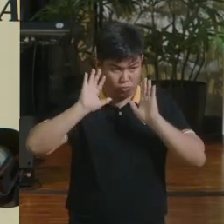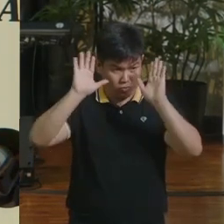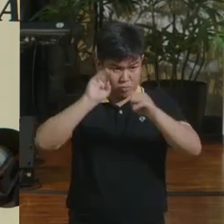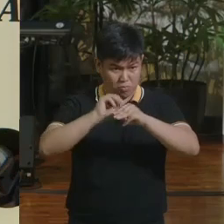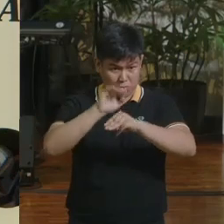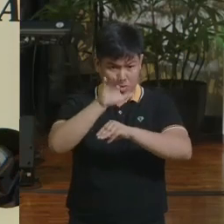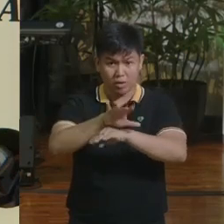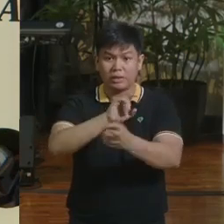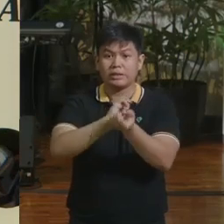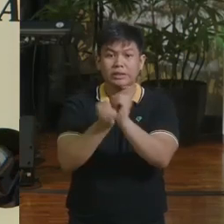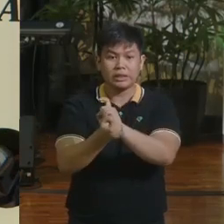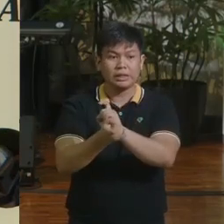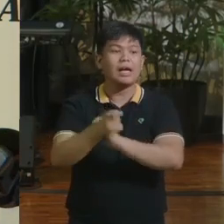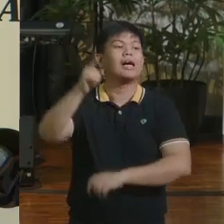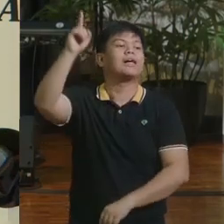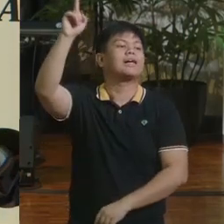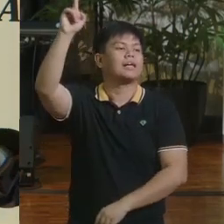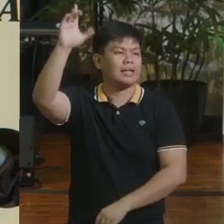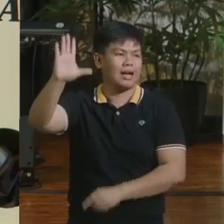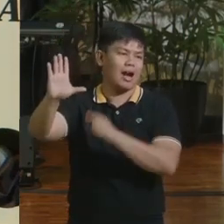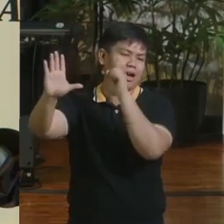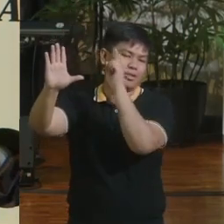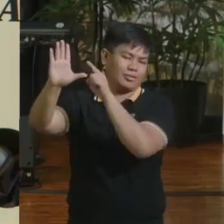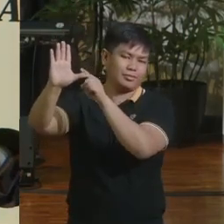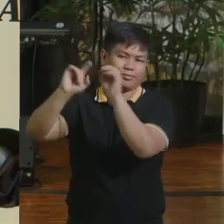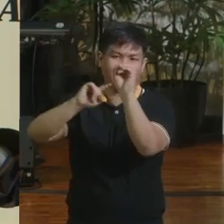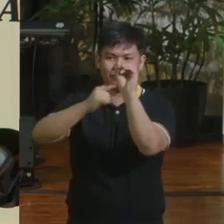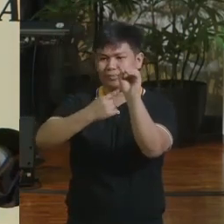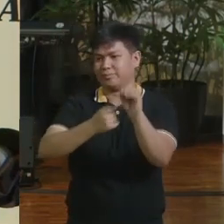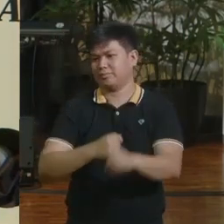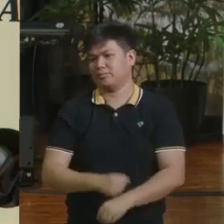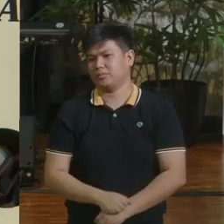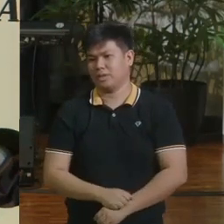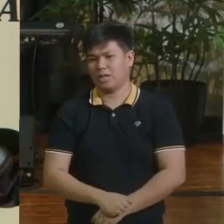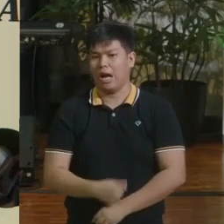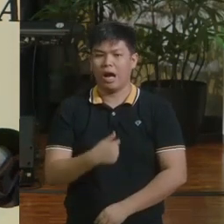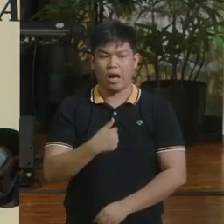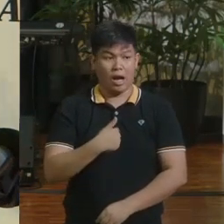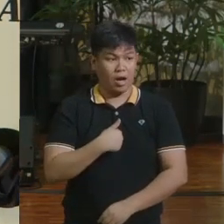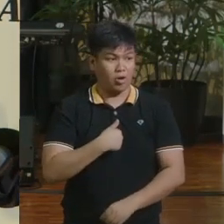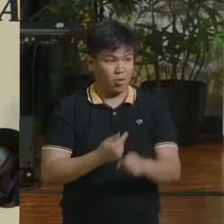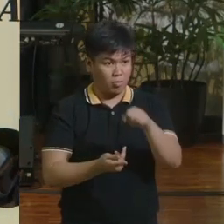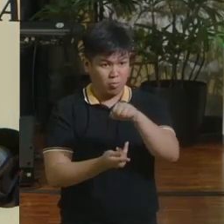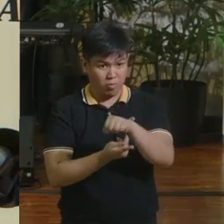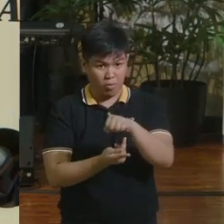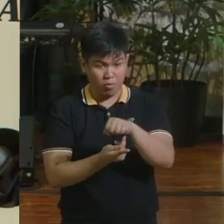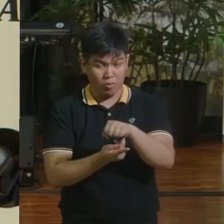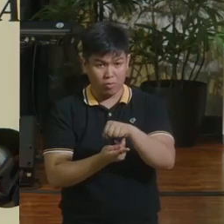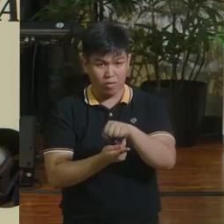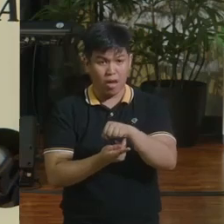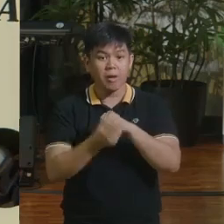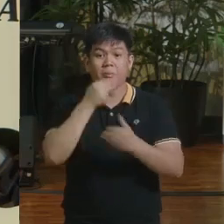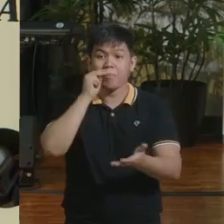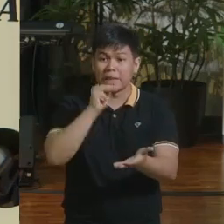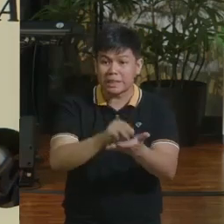Diyos. Kaya ang mensaheng aking dala sa inyo ay mula sa